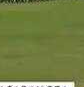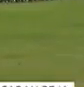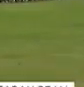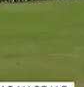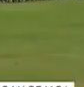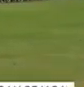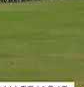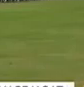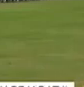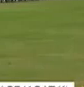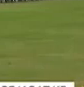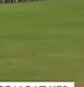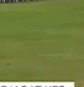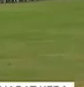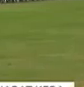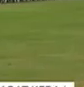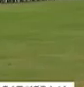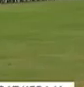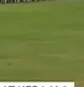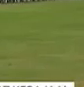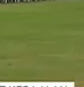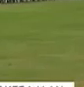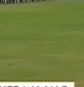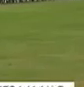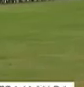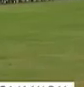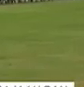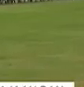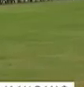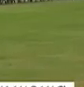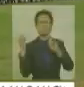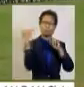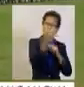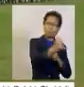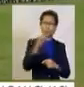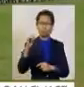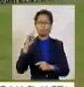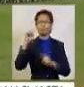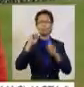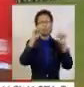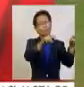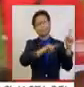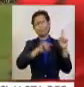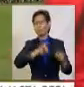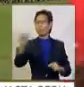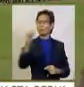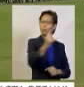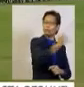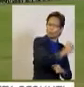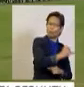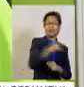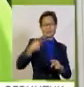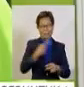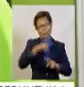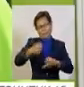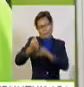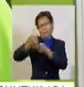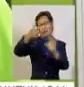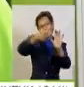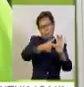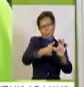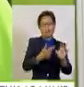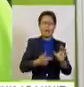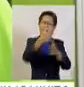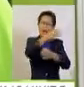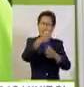lah. Pergi sini, pergi sana. Dan kita boleh jimat sikit. Dan in general,